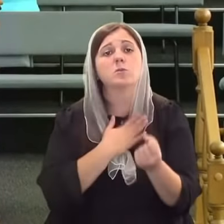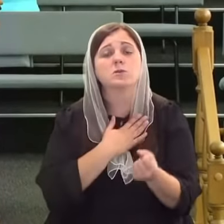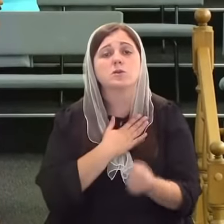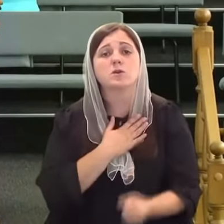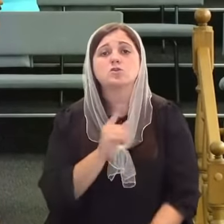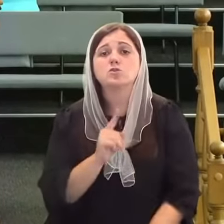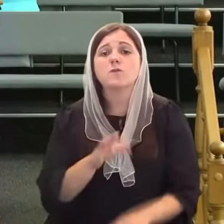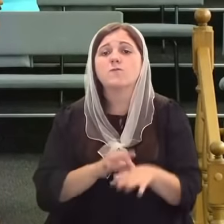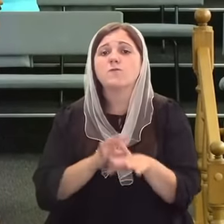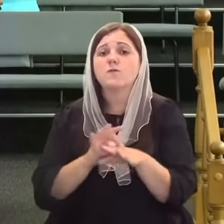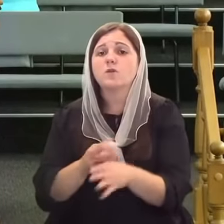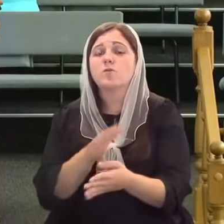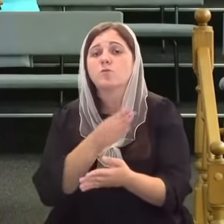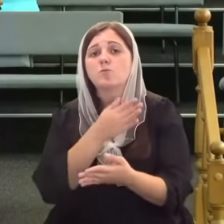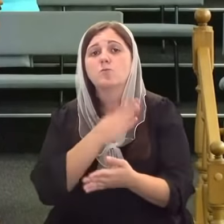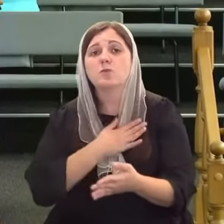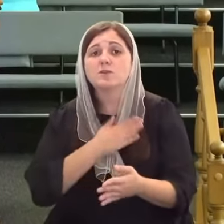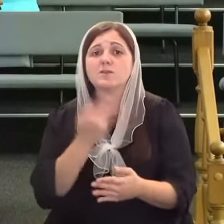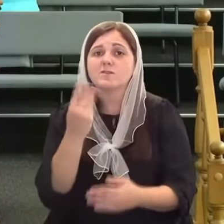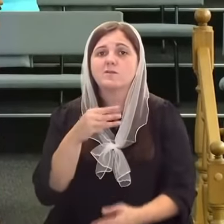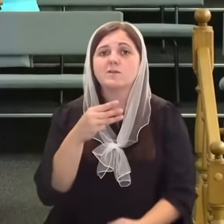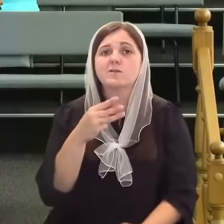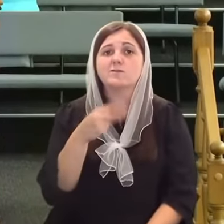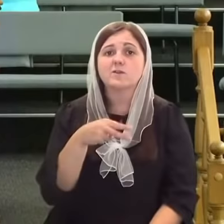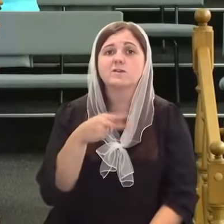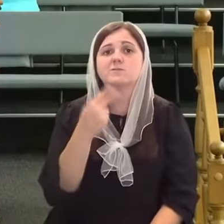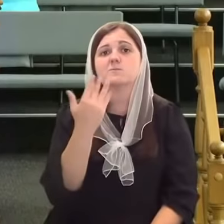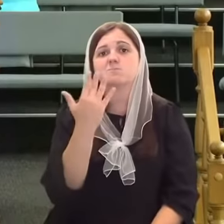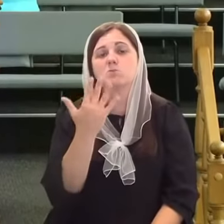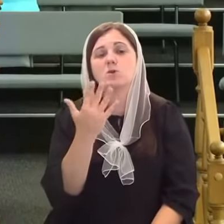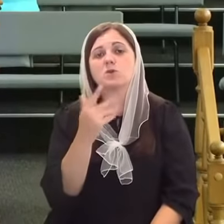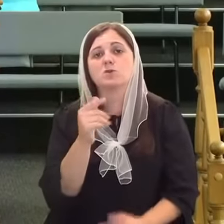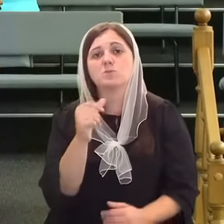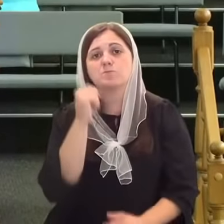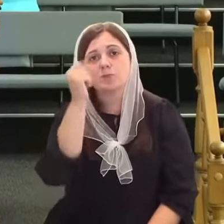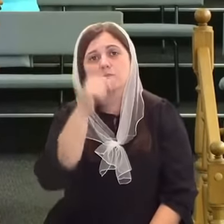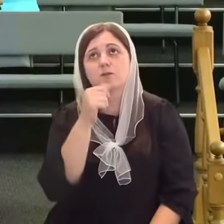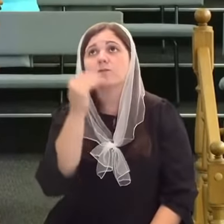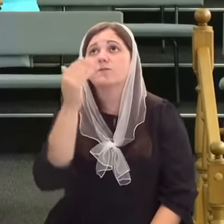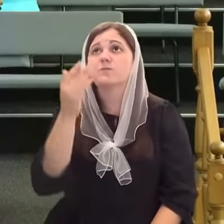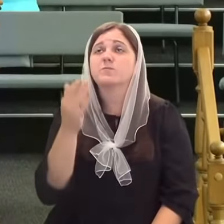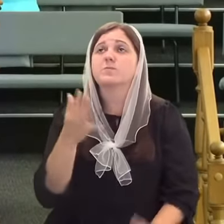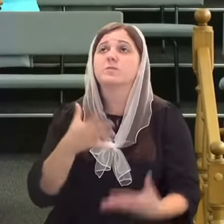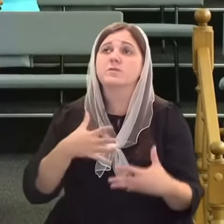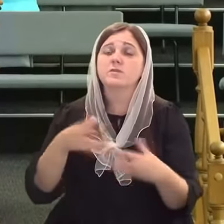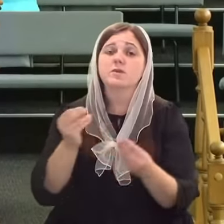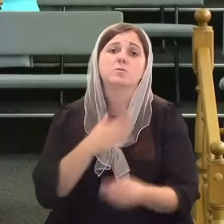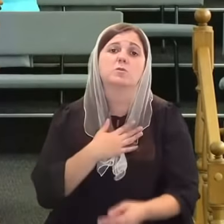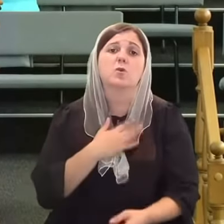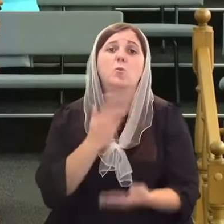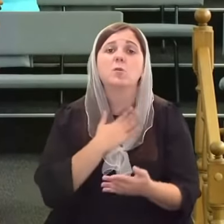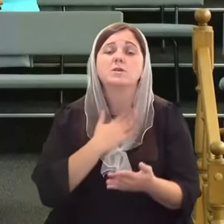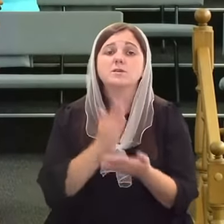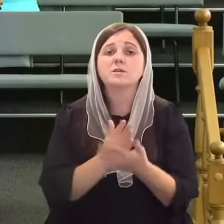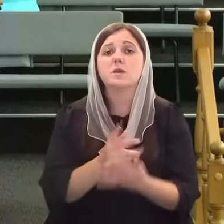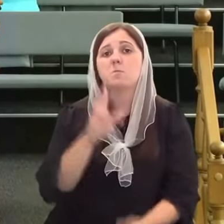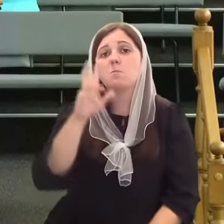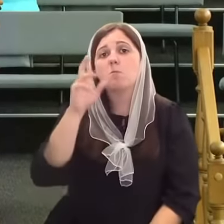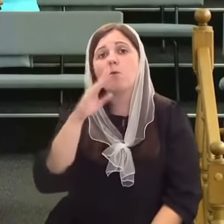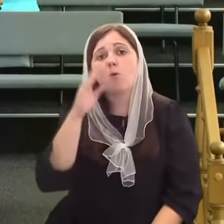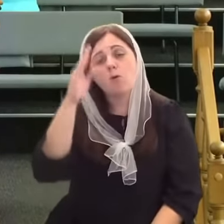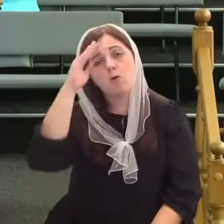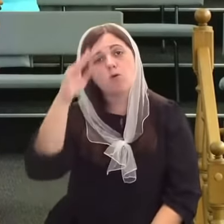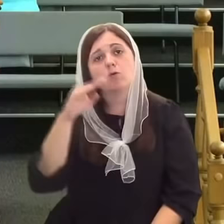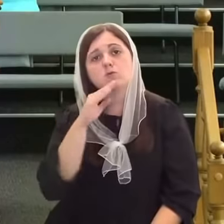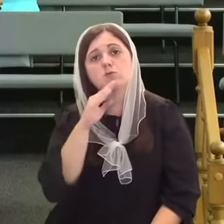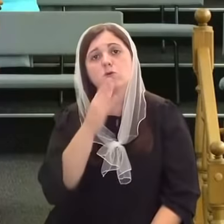который вел меня и 25 лет, Он усыновил меня. У меня есть Бог, у меня есть Отец.